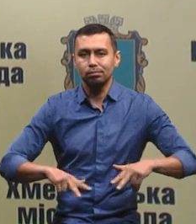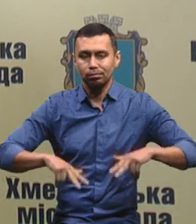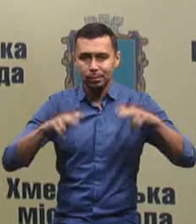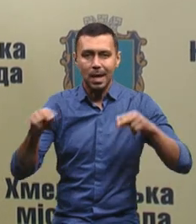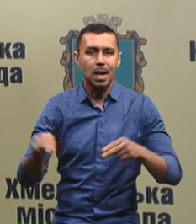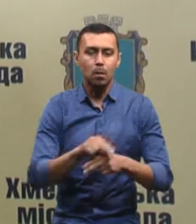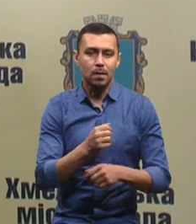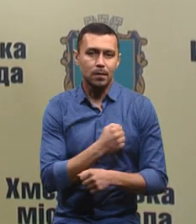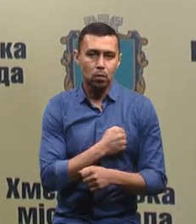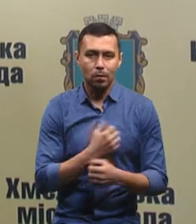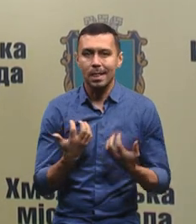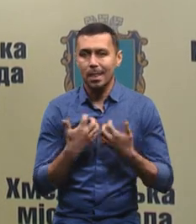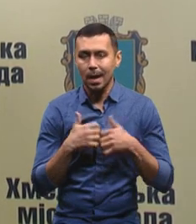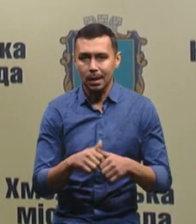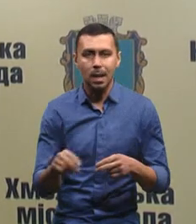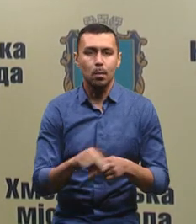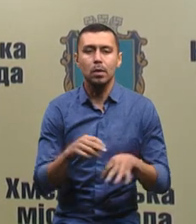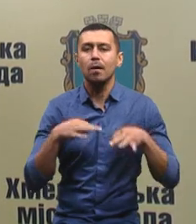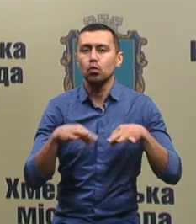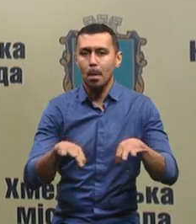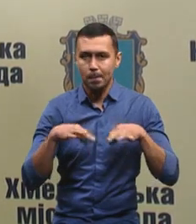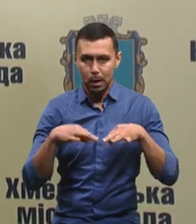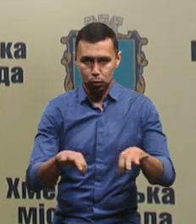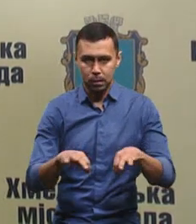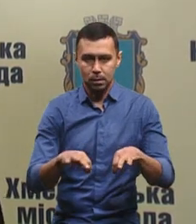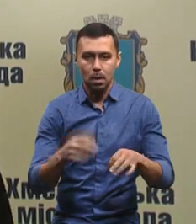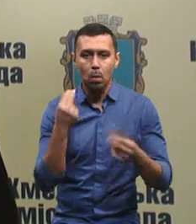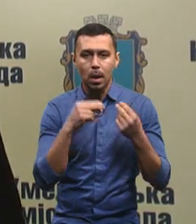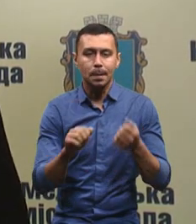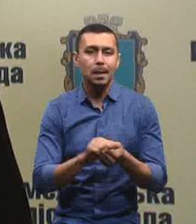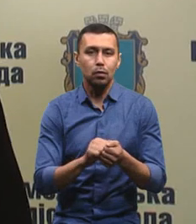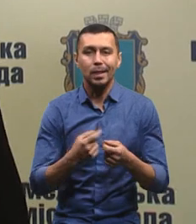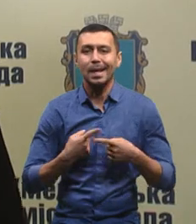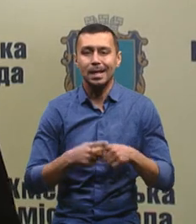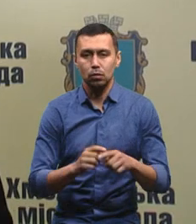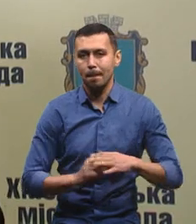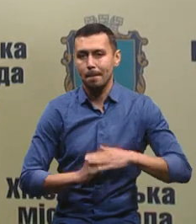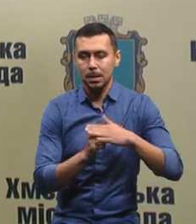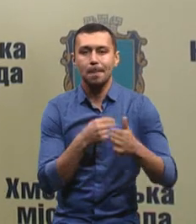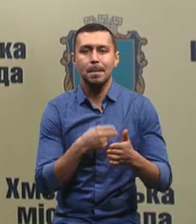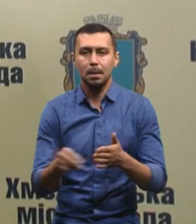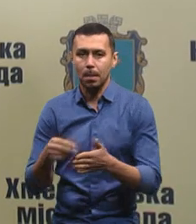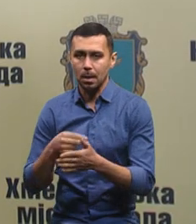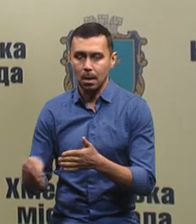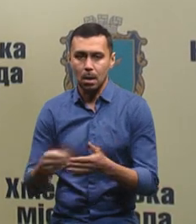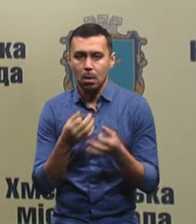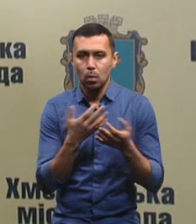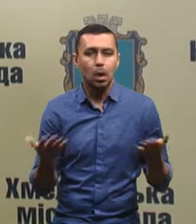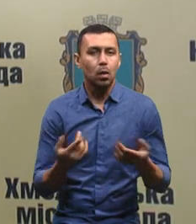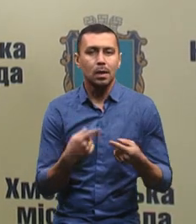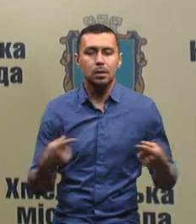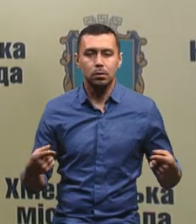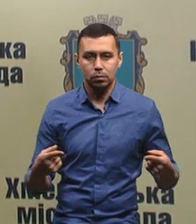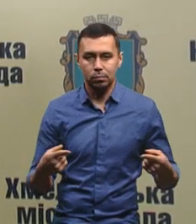ремонту військової техніки ремонт автомобільної техніки покращення матеріально-технічної бази придбання будь-якого іншого